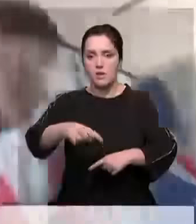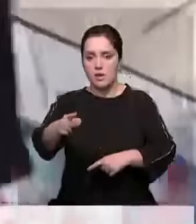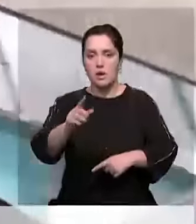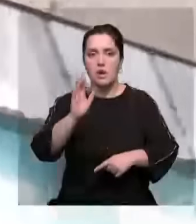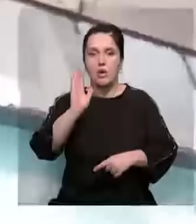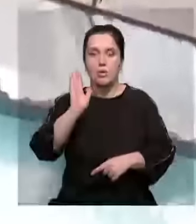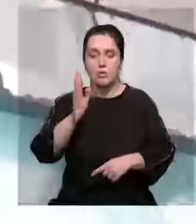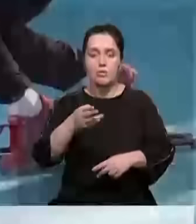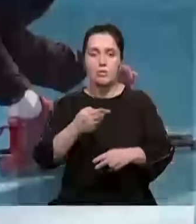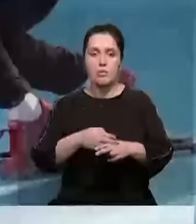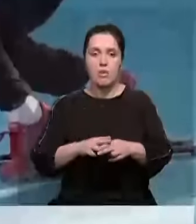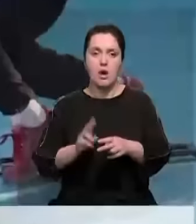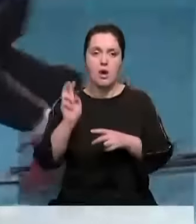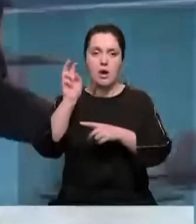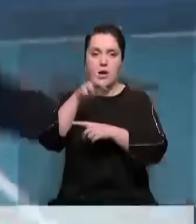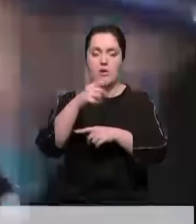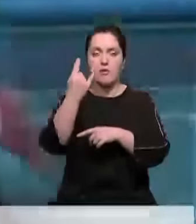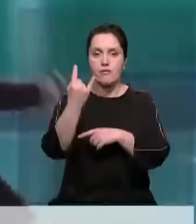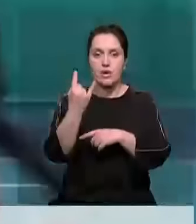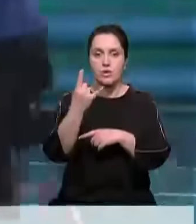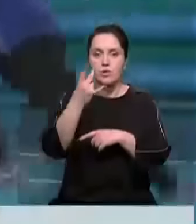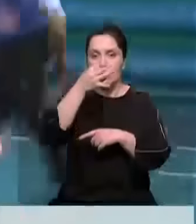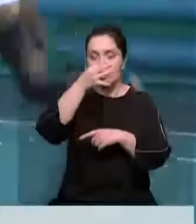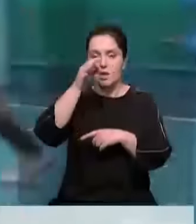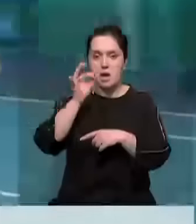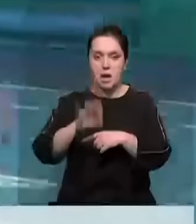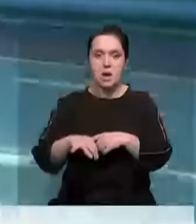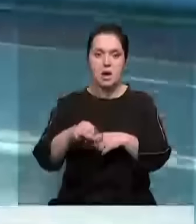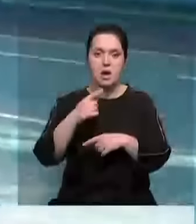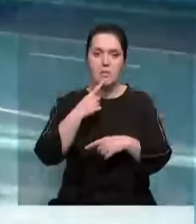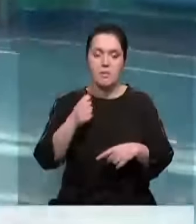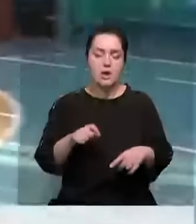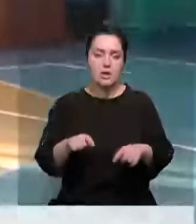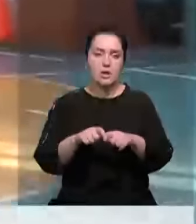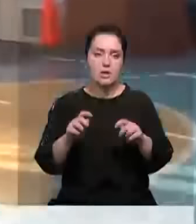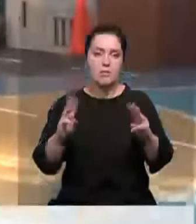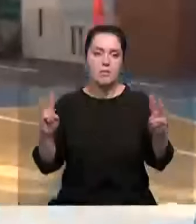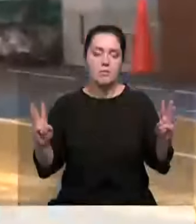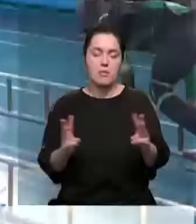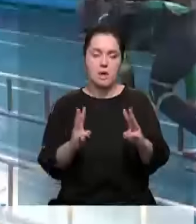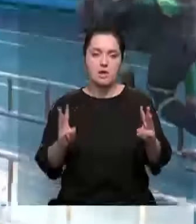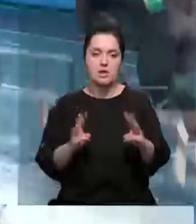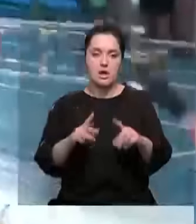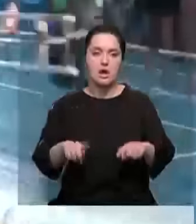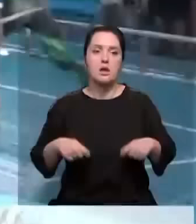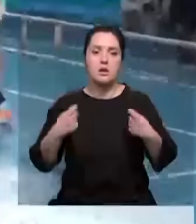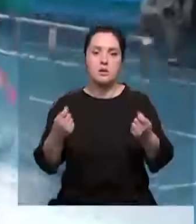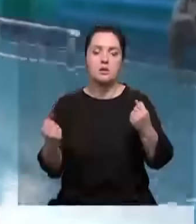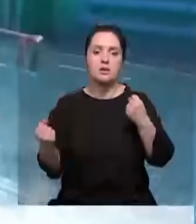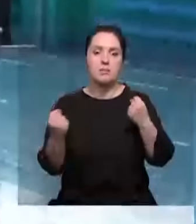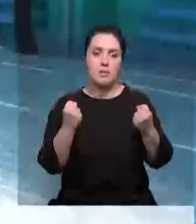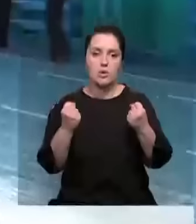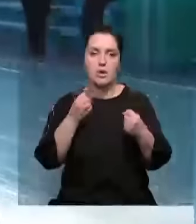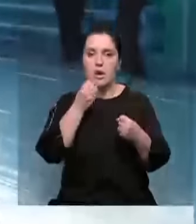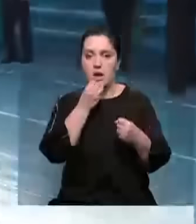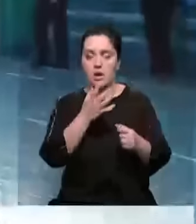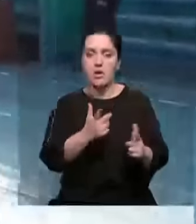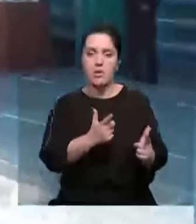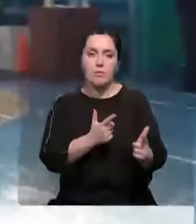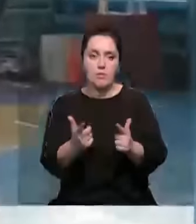по штурмовой лестнице в окно. Кроме того, нужно владеть навыками боевого развертывания и пожарной эстафеты. Спорт требует хорошей физической